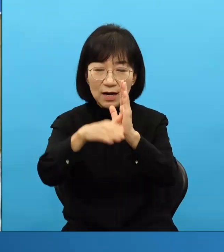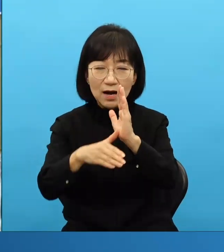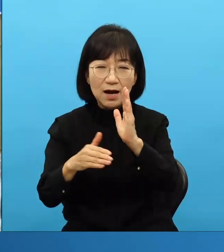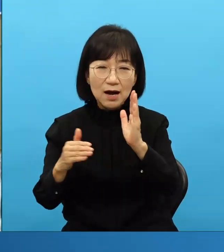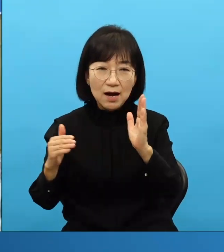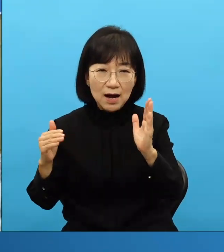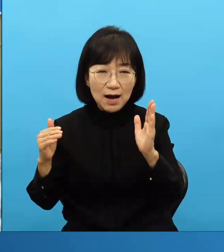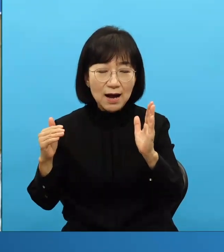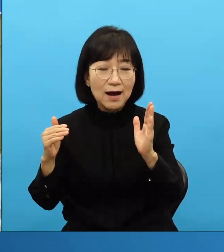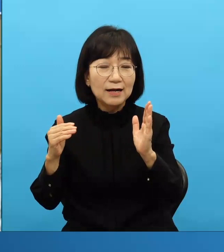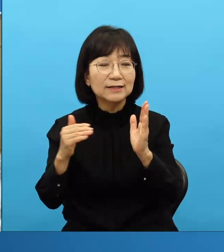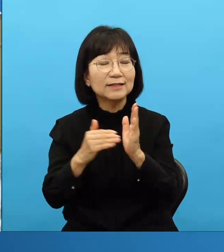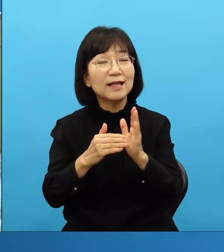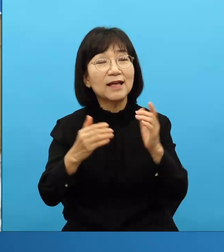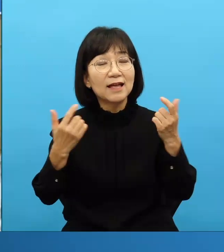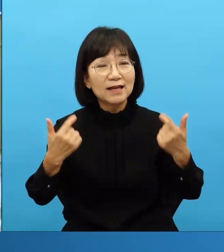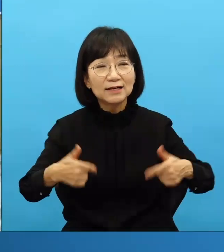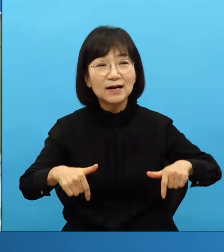생명과